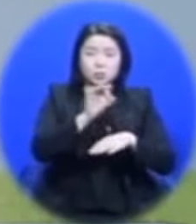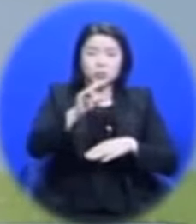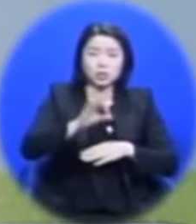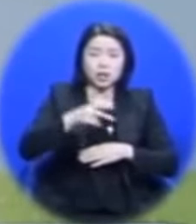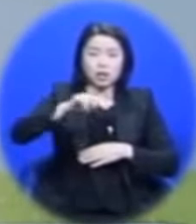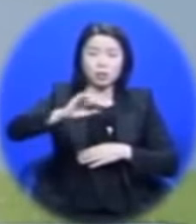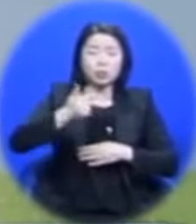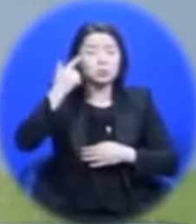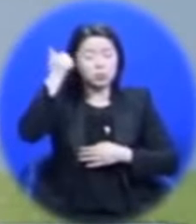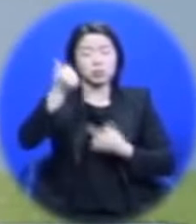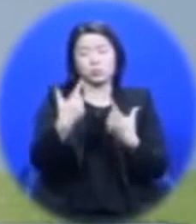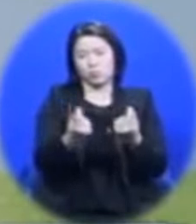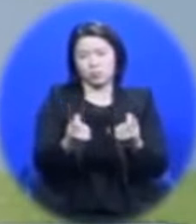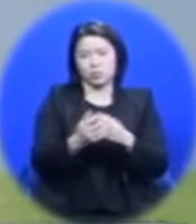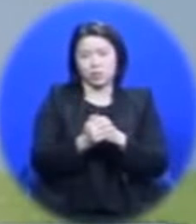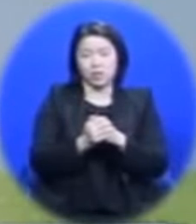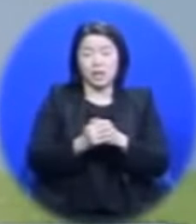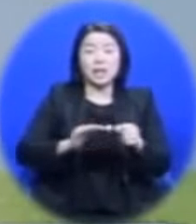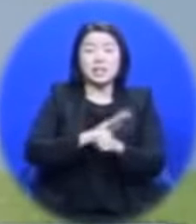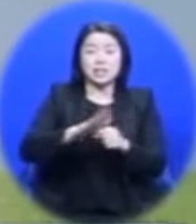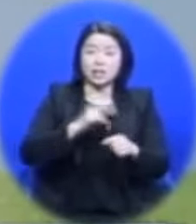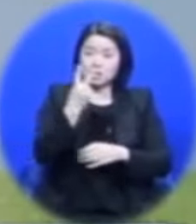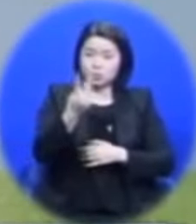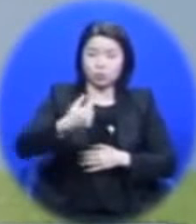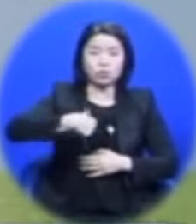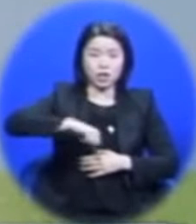그러셨어요. 사랑하는 두 아들이